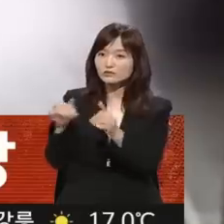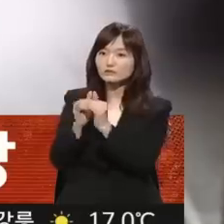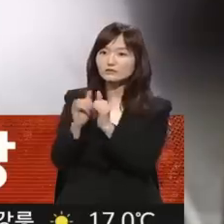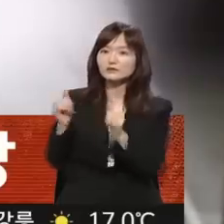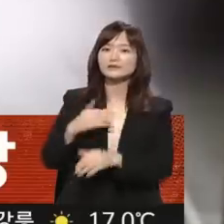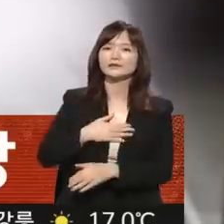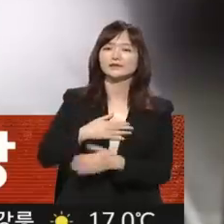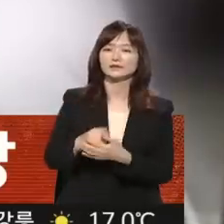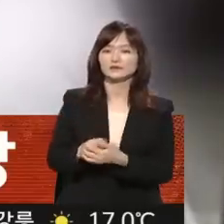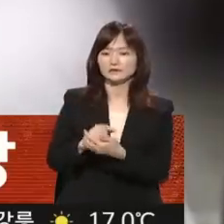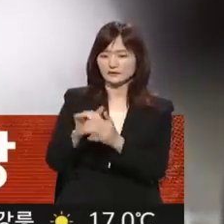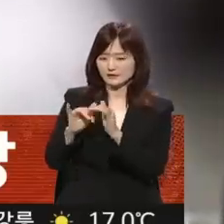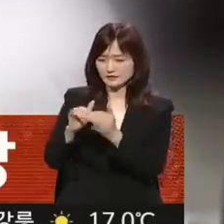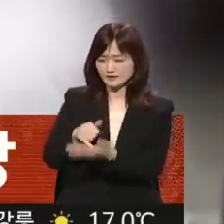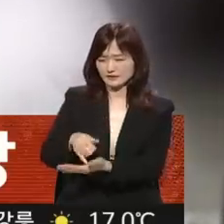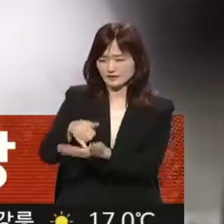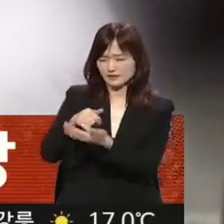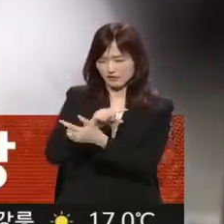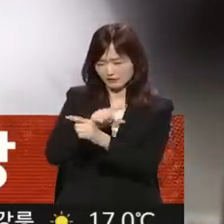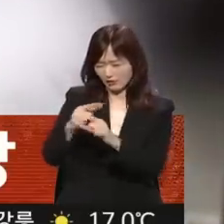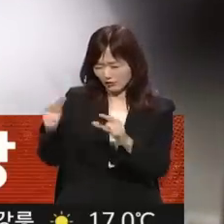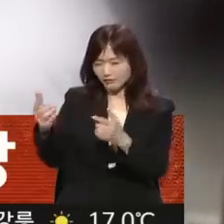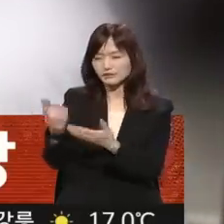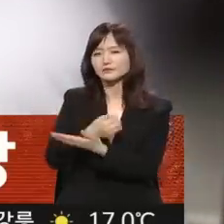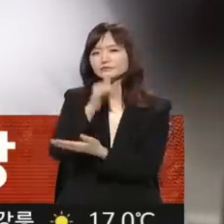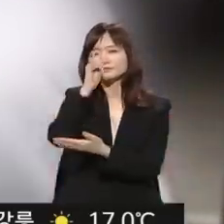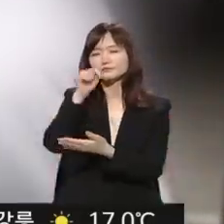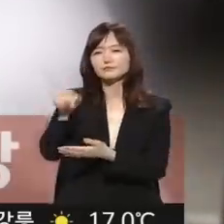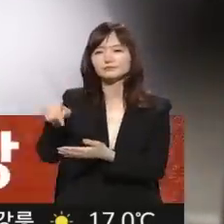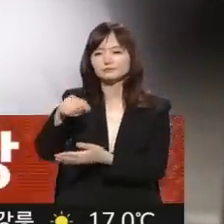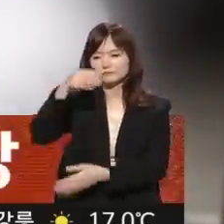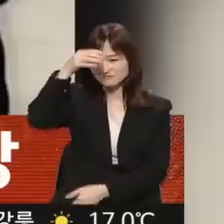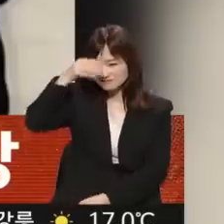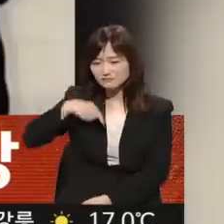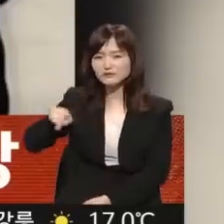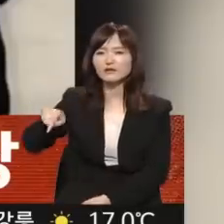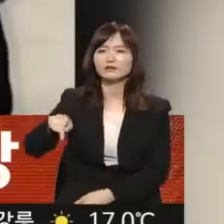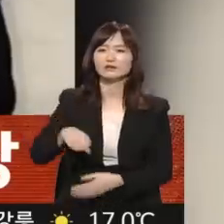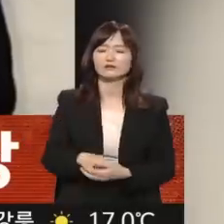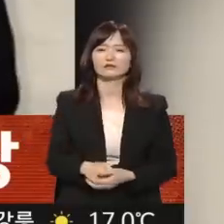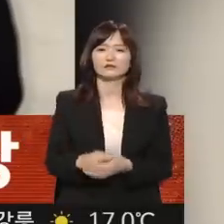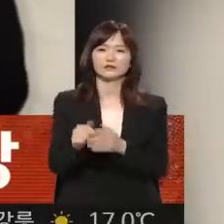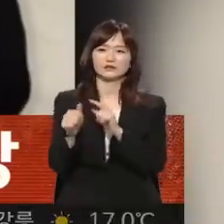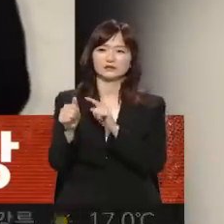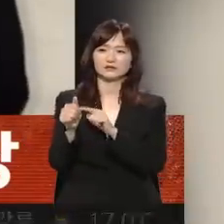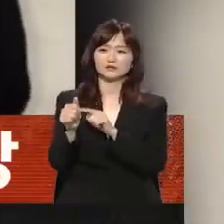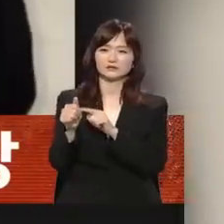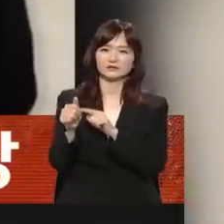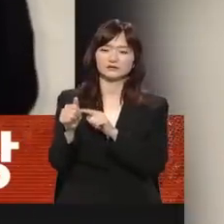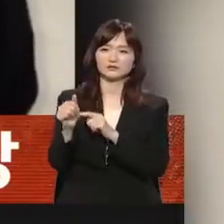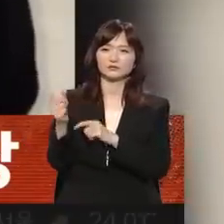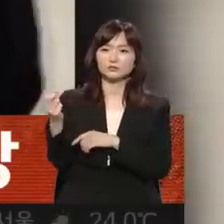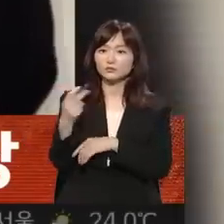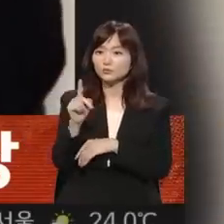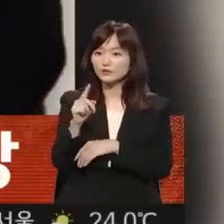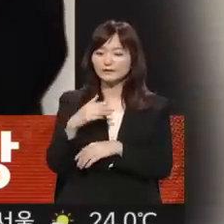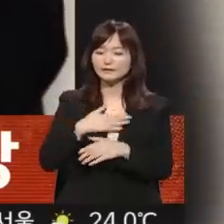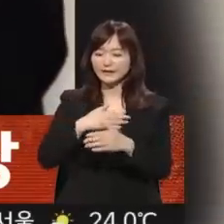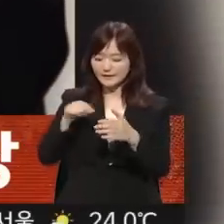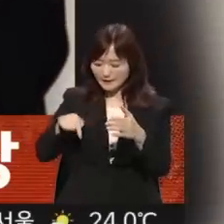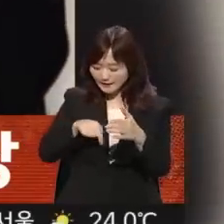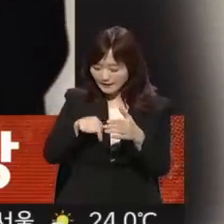다중인격을 가지고 있다라고 얘기한 경우가 많아요 그것만으로도 뻔뻔한데이 사람은 지금 그것을 넘어서서 내